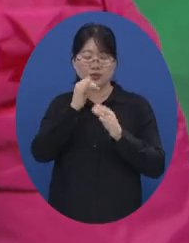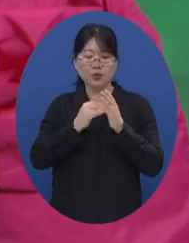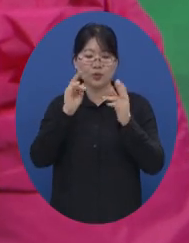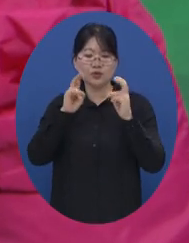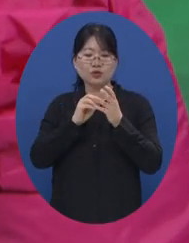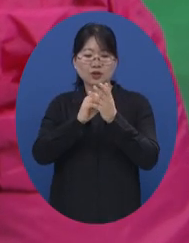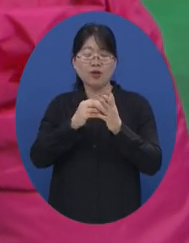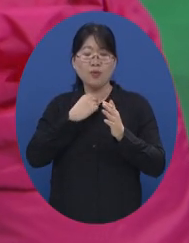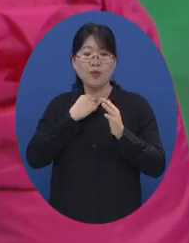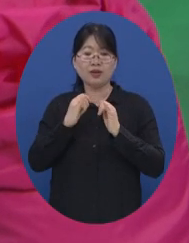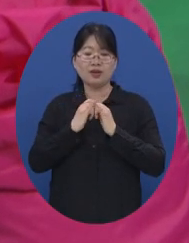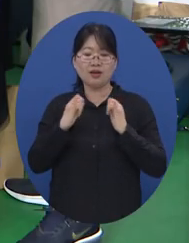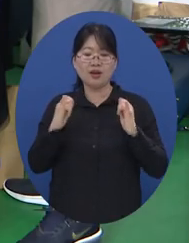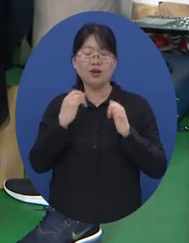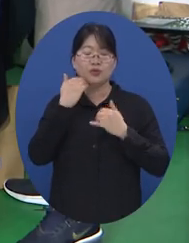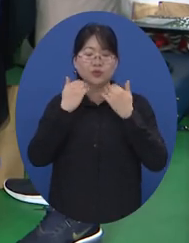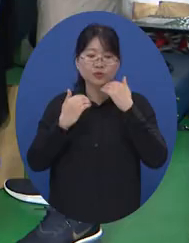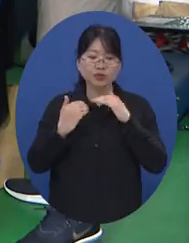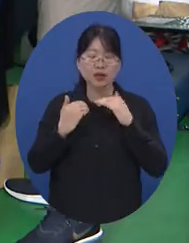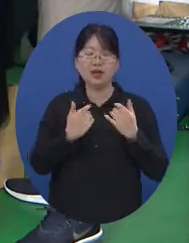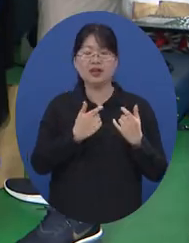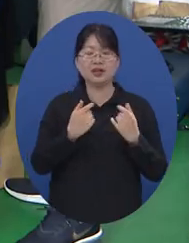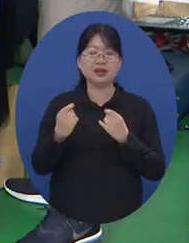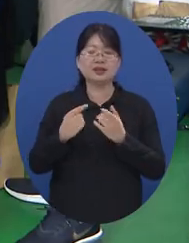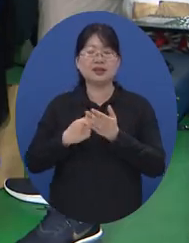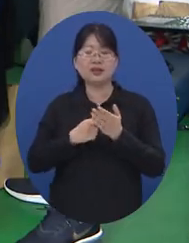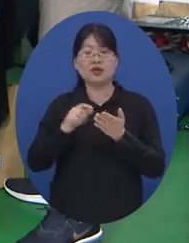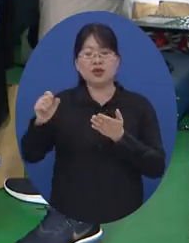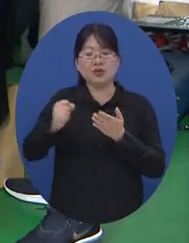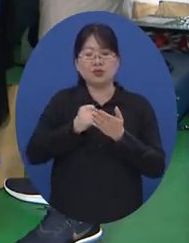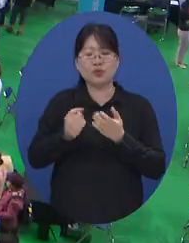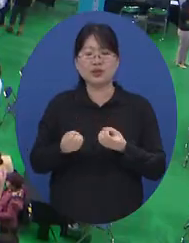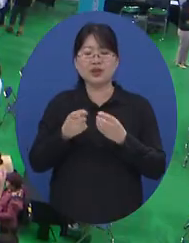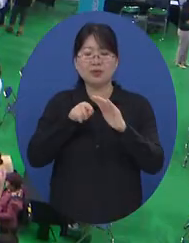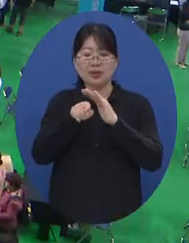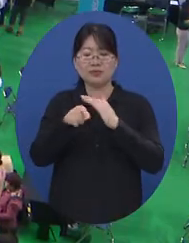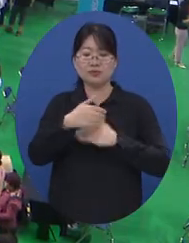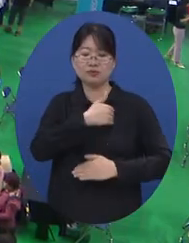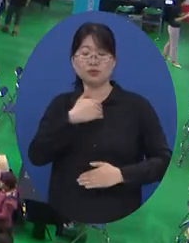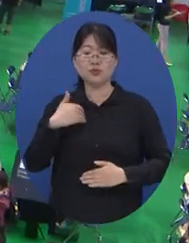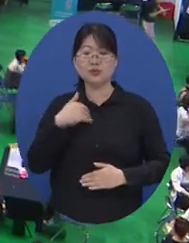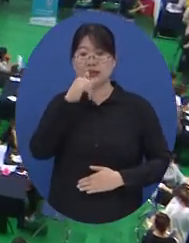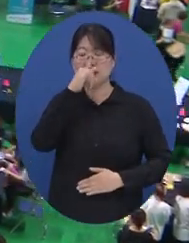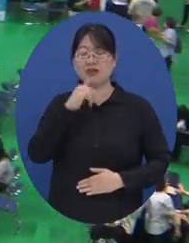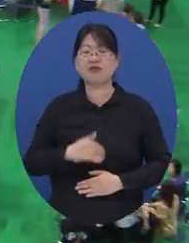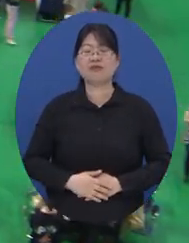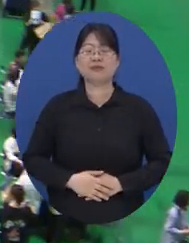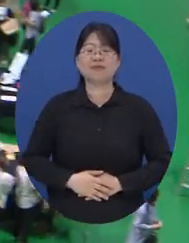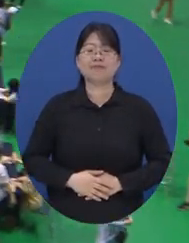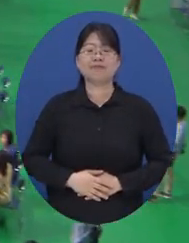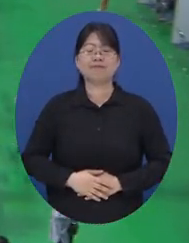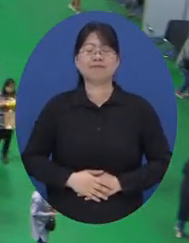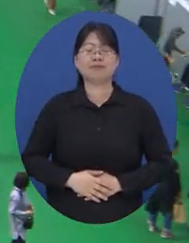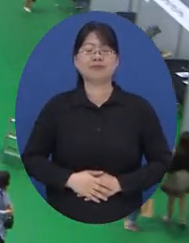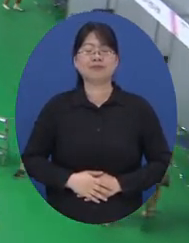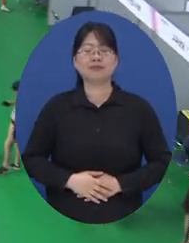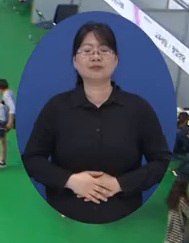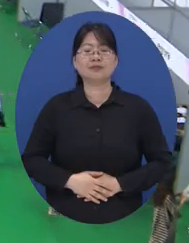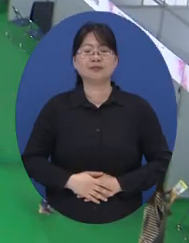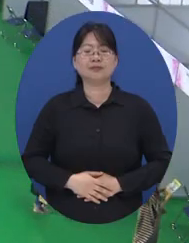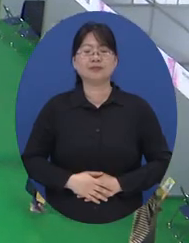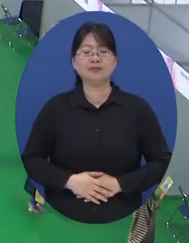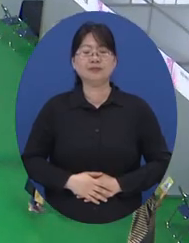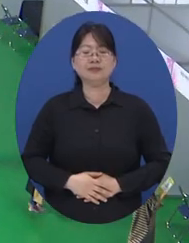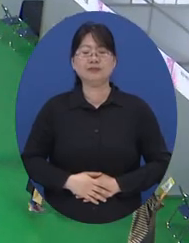취업을 희망하는 여성은 누구나 박람회 당일 이력서를 가지고 행사장을 방문하면 됩니다. 경기지TV 최지연입니다.